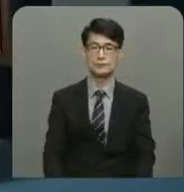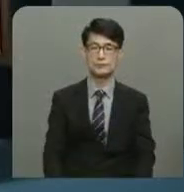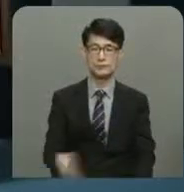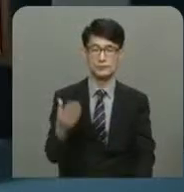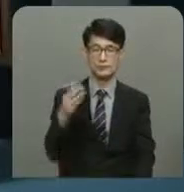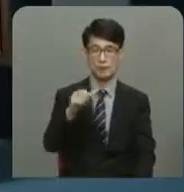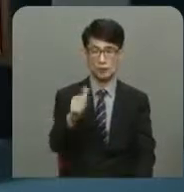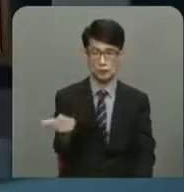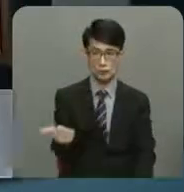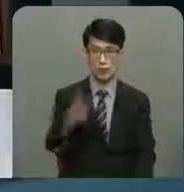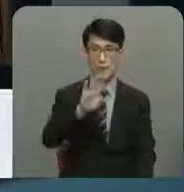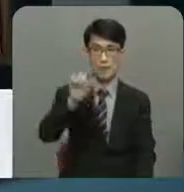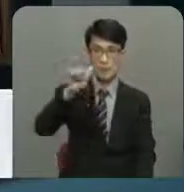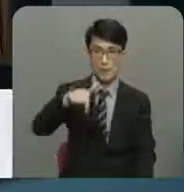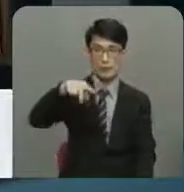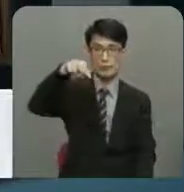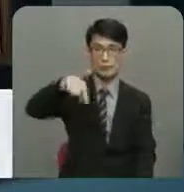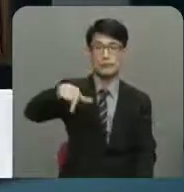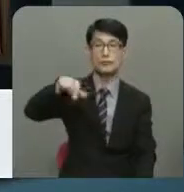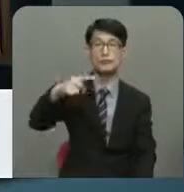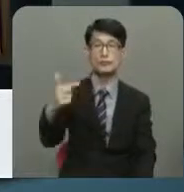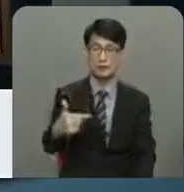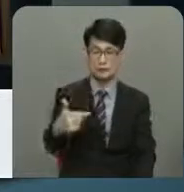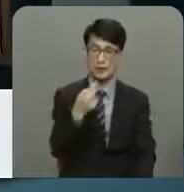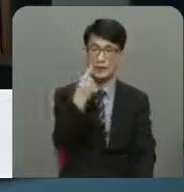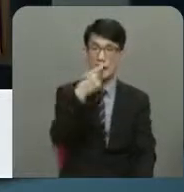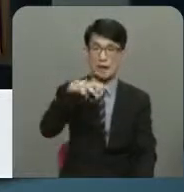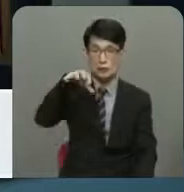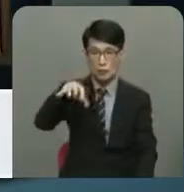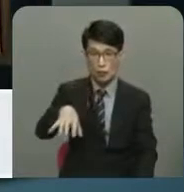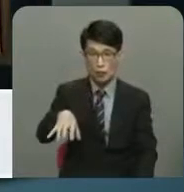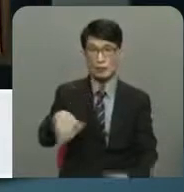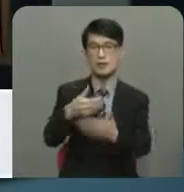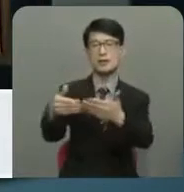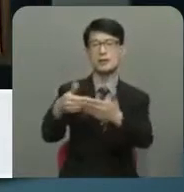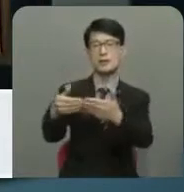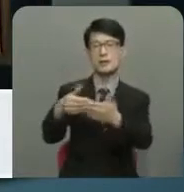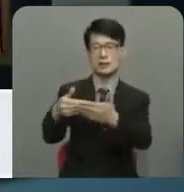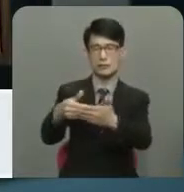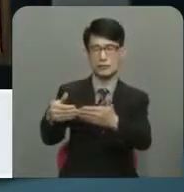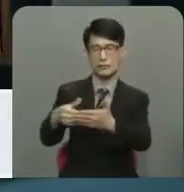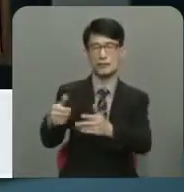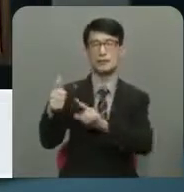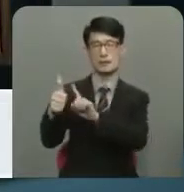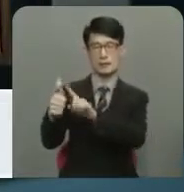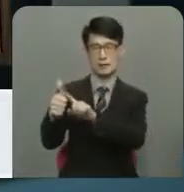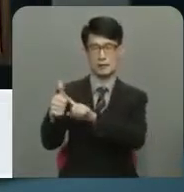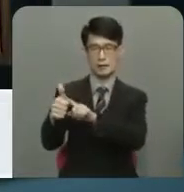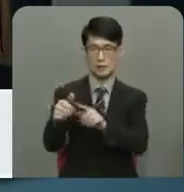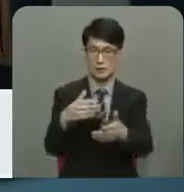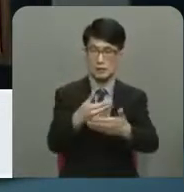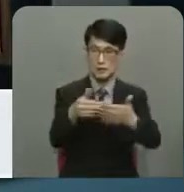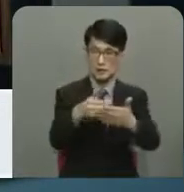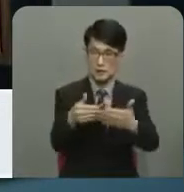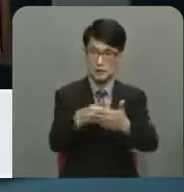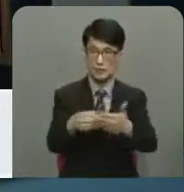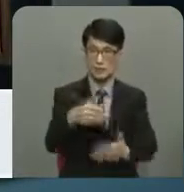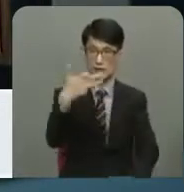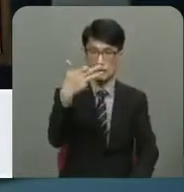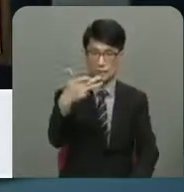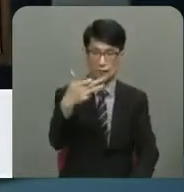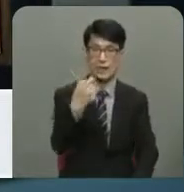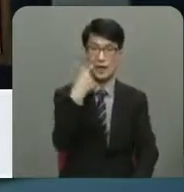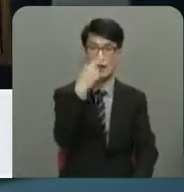고 박수근 화백은 양구가 낳은 세계적인 화가인데요. 이번에 그의 작품 원화 18점이 박화백의 고향